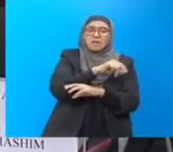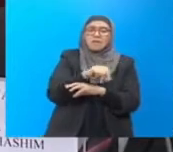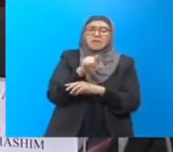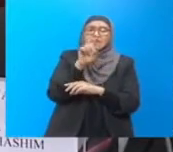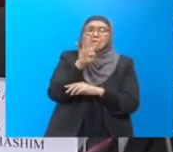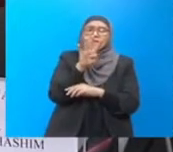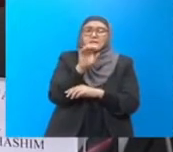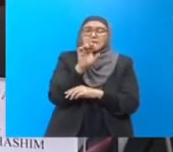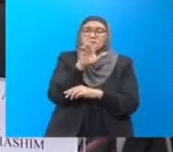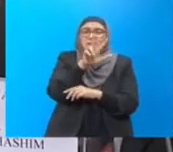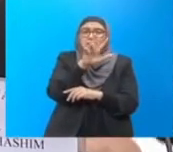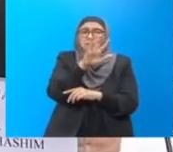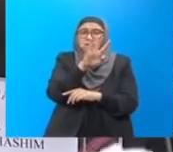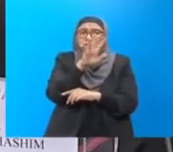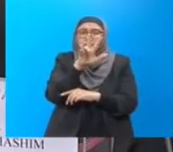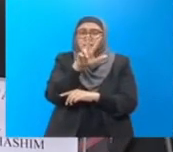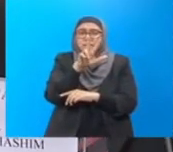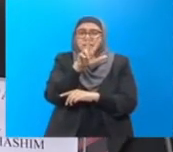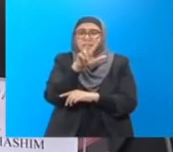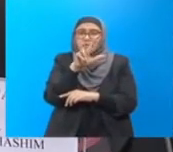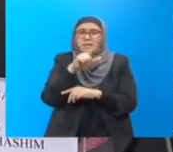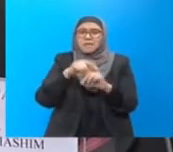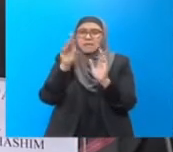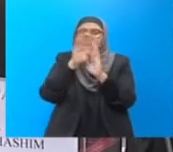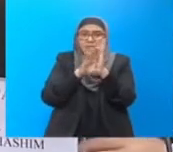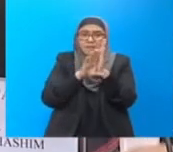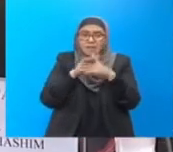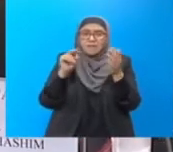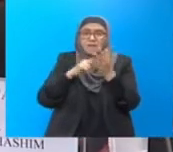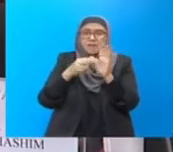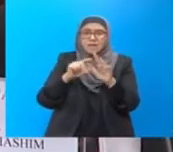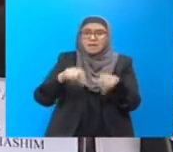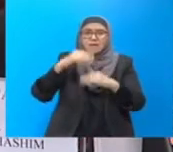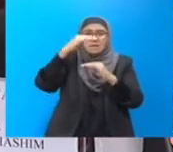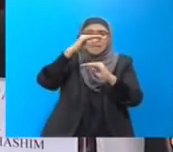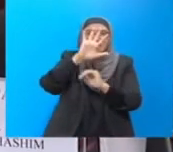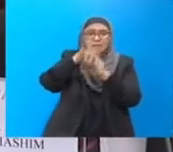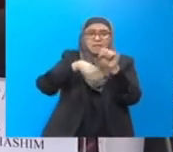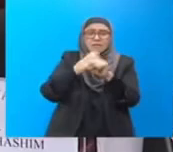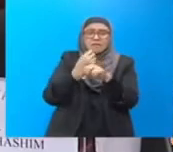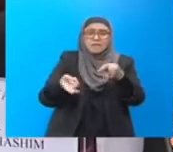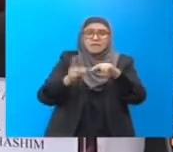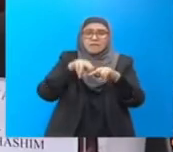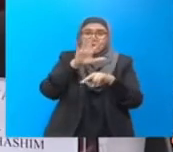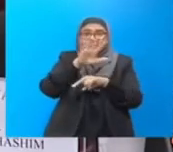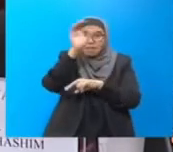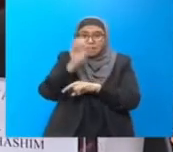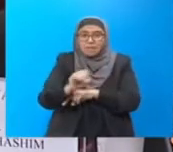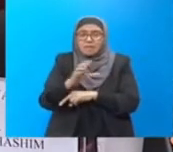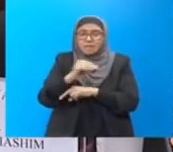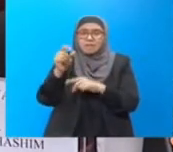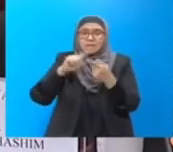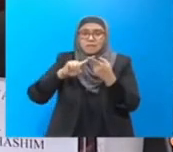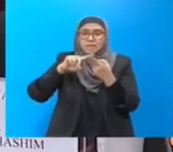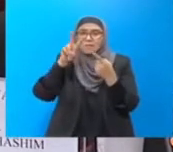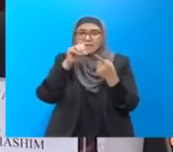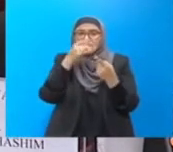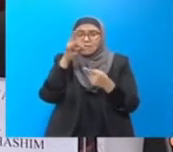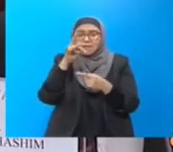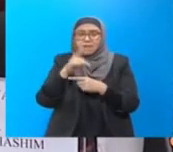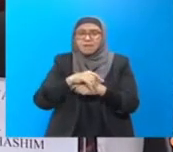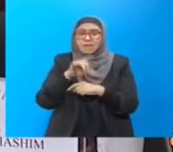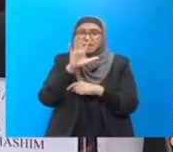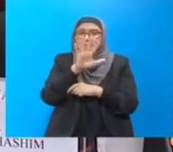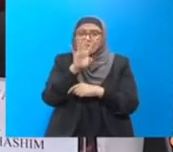billion artinya dalam masa lima tahun kenaikan sebanyak lima peratus tahun 2018 sebanyak 54 billion